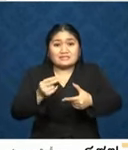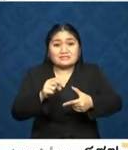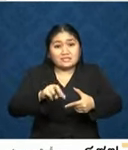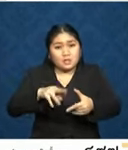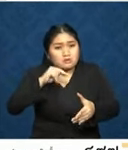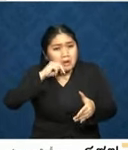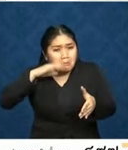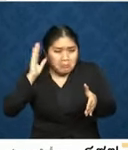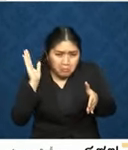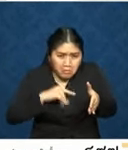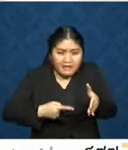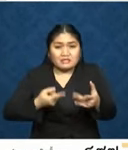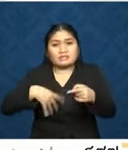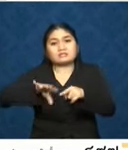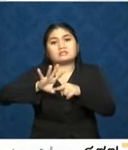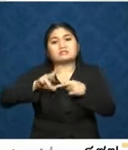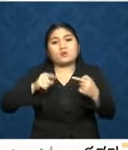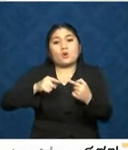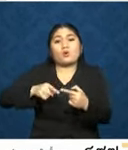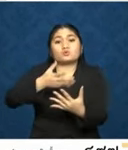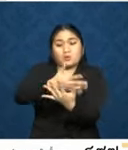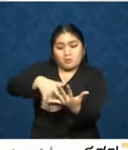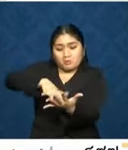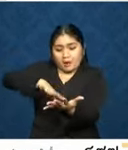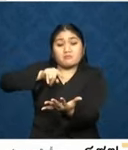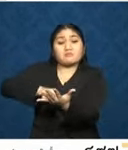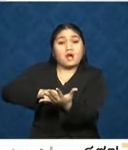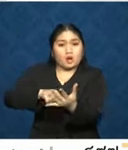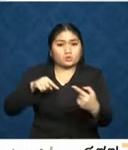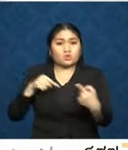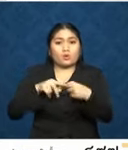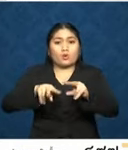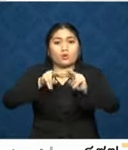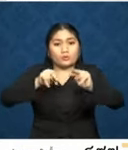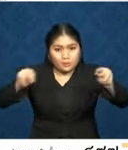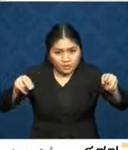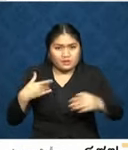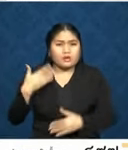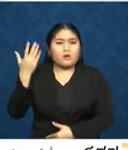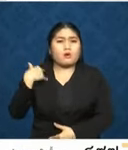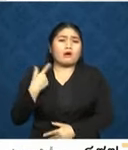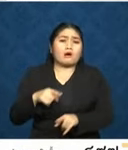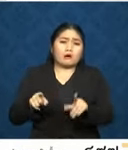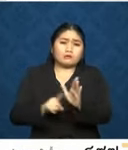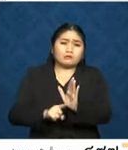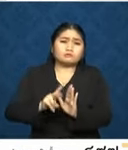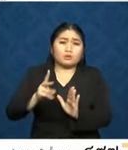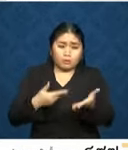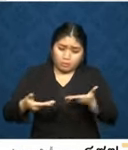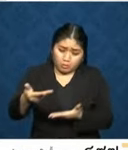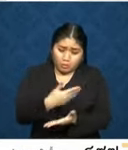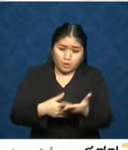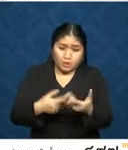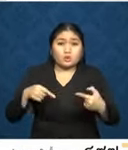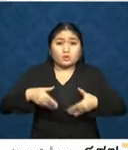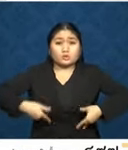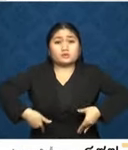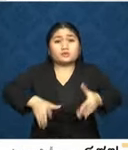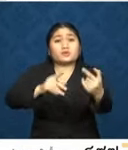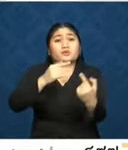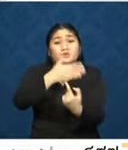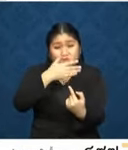4เป็นการบังคับใช้ผังเมืองรวมของจังหวัดนนทบุรีในครั้งที่ 2ที่ผมหารือผ่านสภาแห่งนี้คือถนนซอยบางกวย